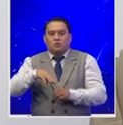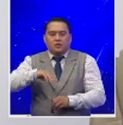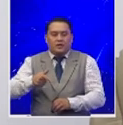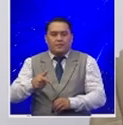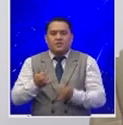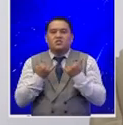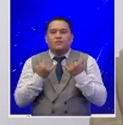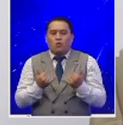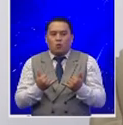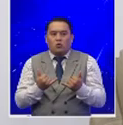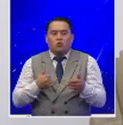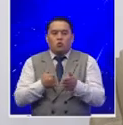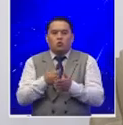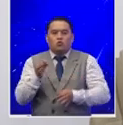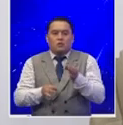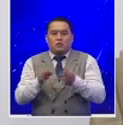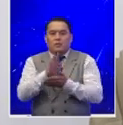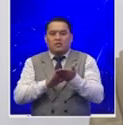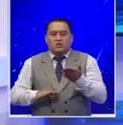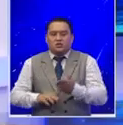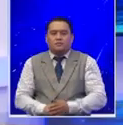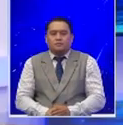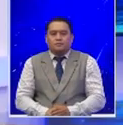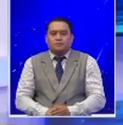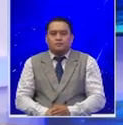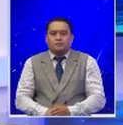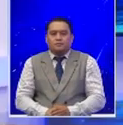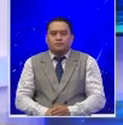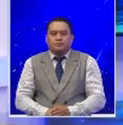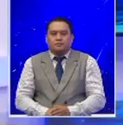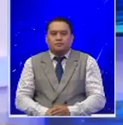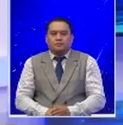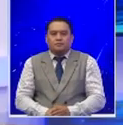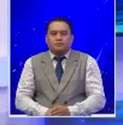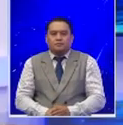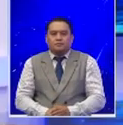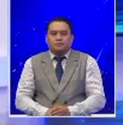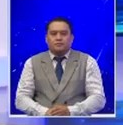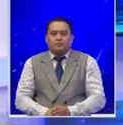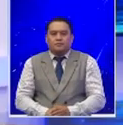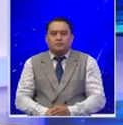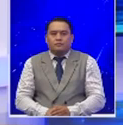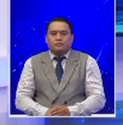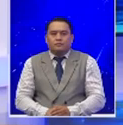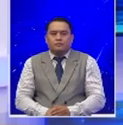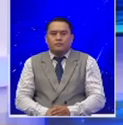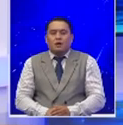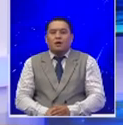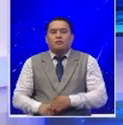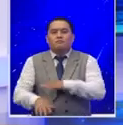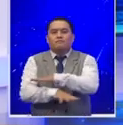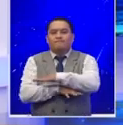В настоящее время досудебное расследование продолжается. Подозреваемые в серии краж